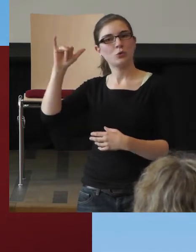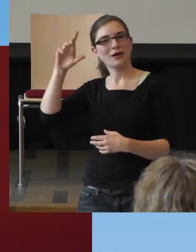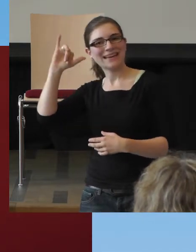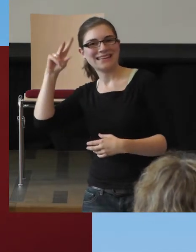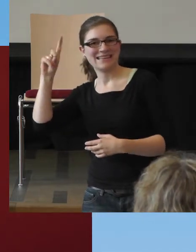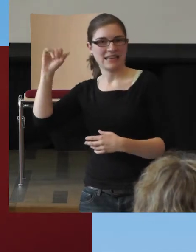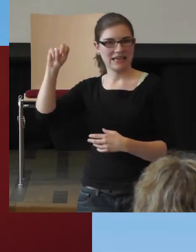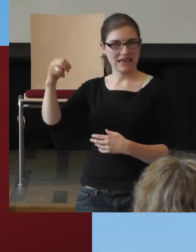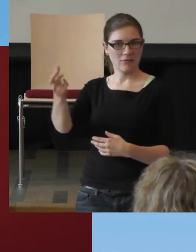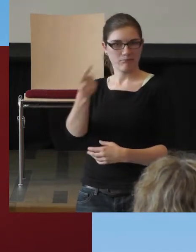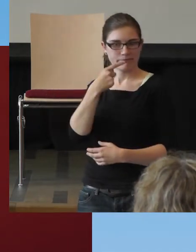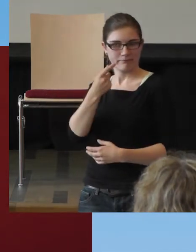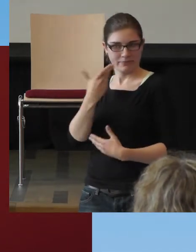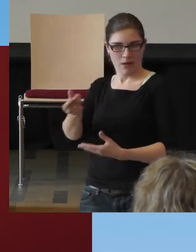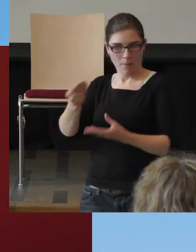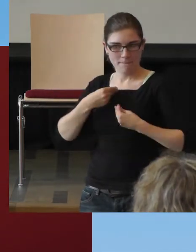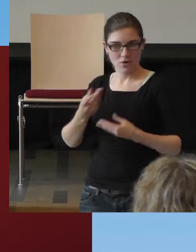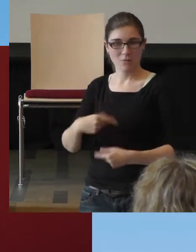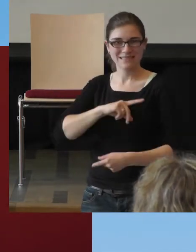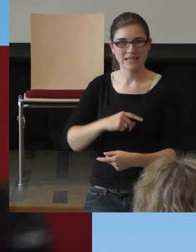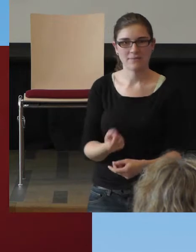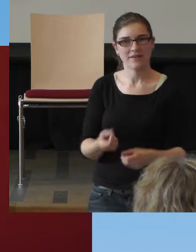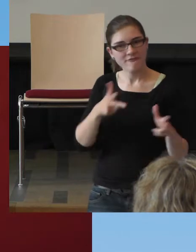Unverträglichkeit habe, also was kann ich da tun?